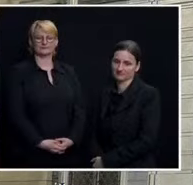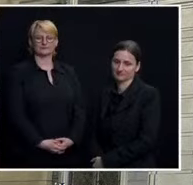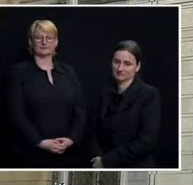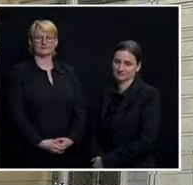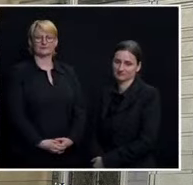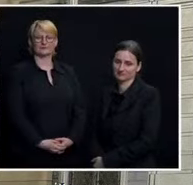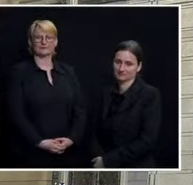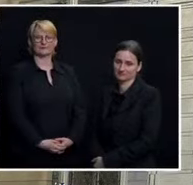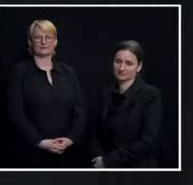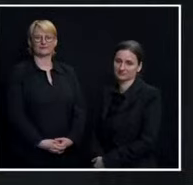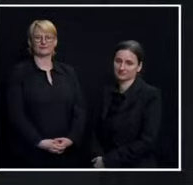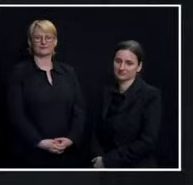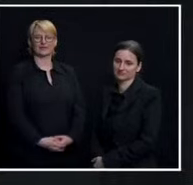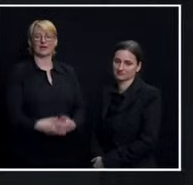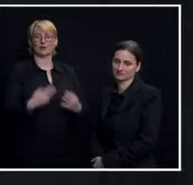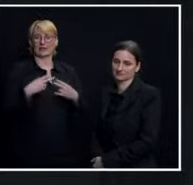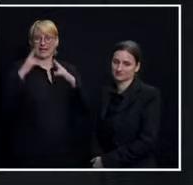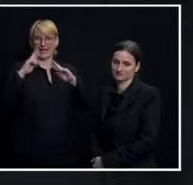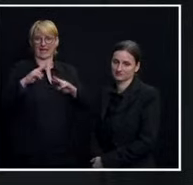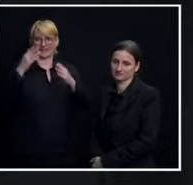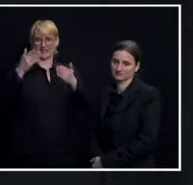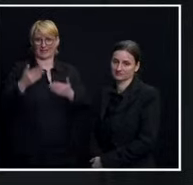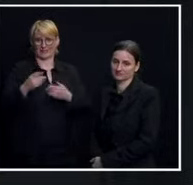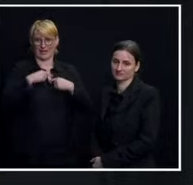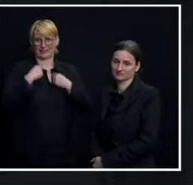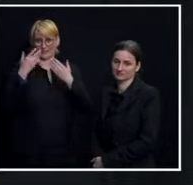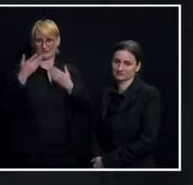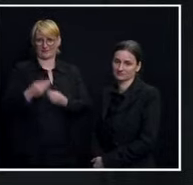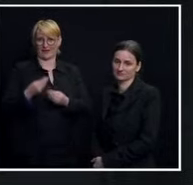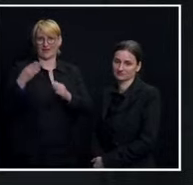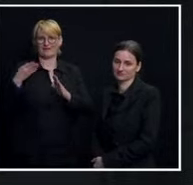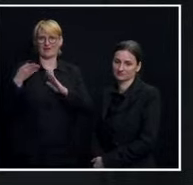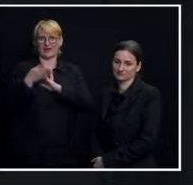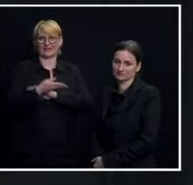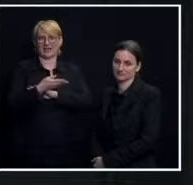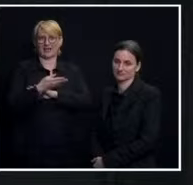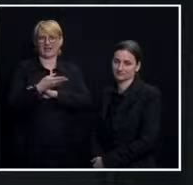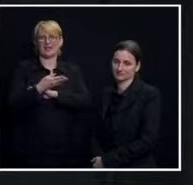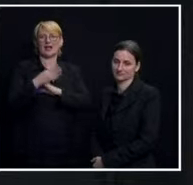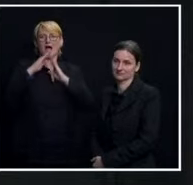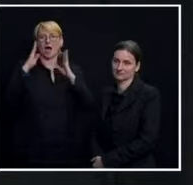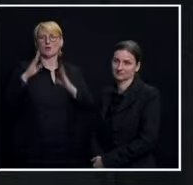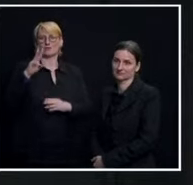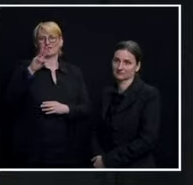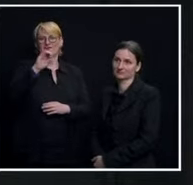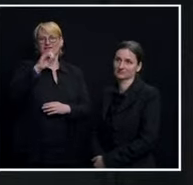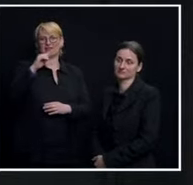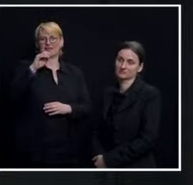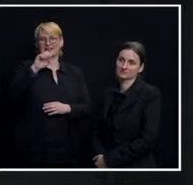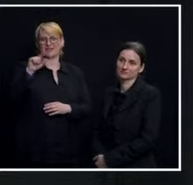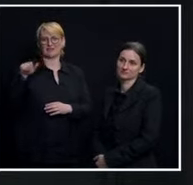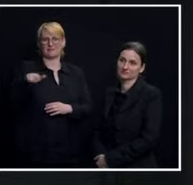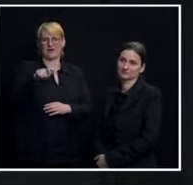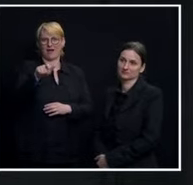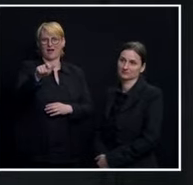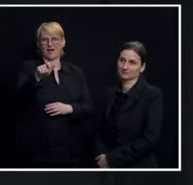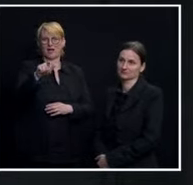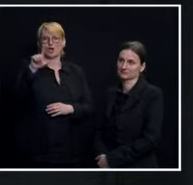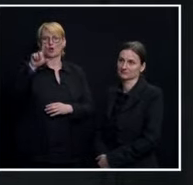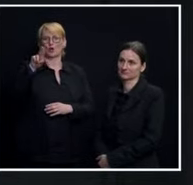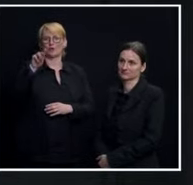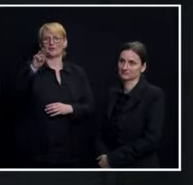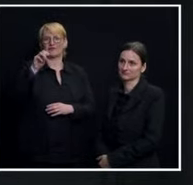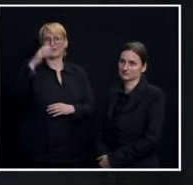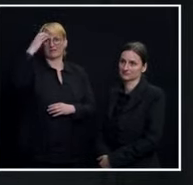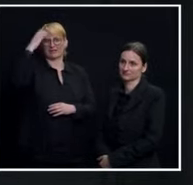Auch unter unseren Ehrengästen und herzlich willkommen ein Vertreter des Hauses Wittelsbach, Ludwig Prinz von Bayern. Herzlich